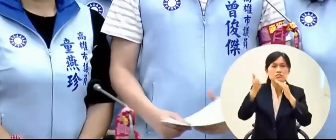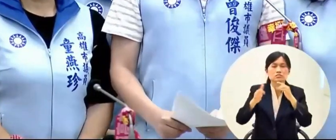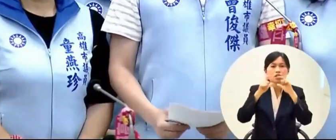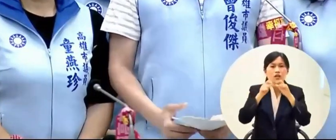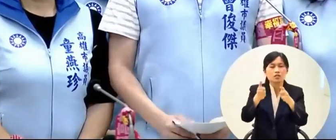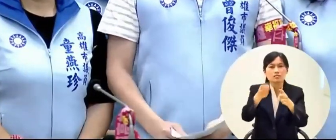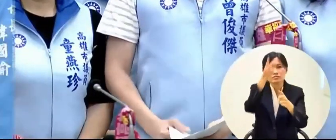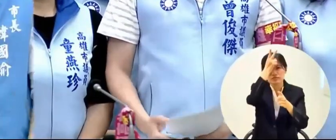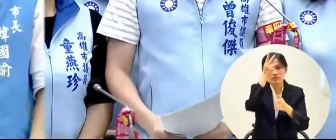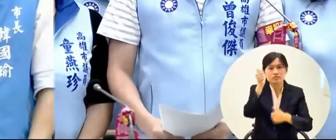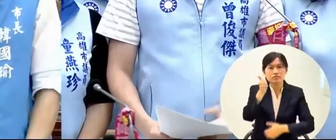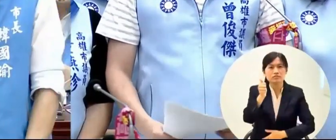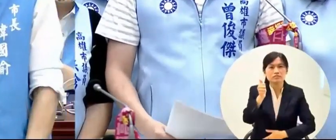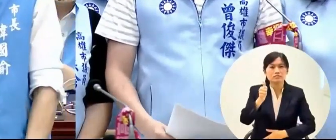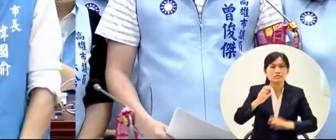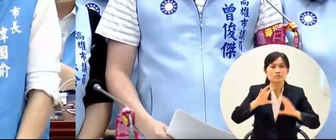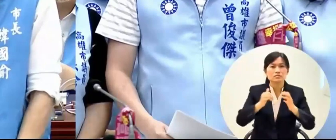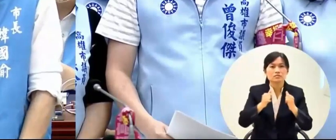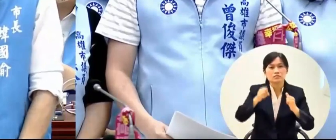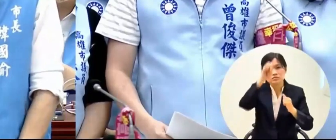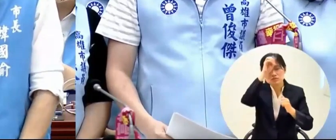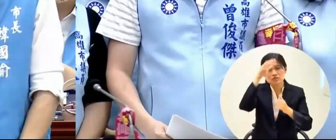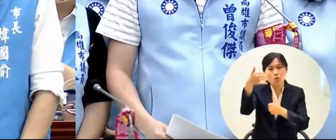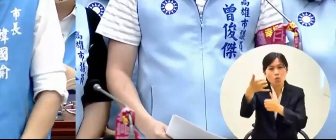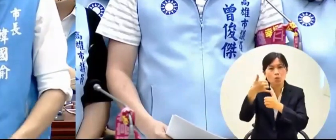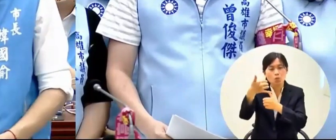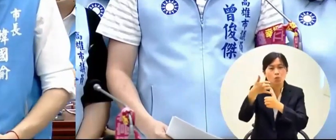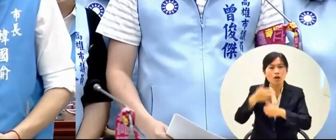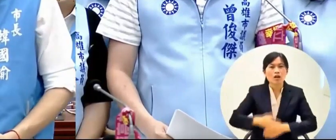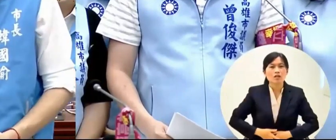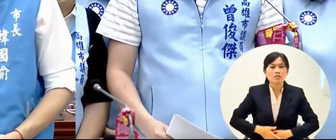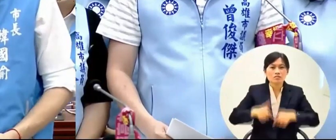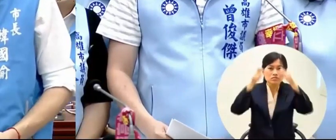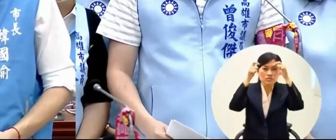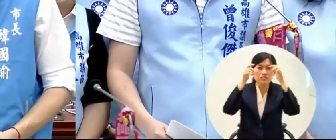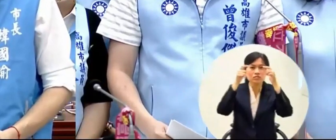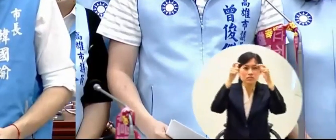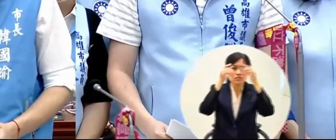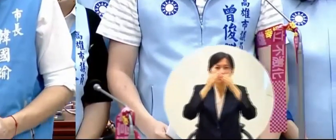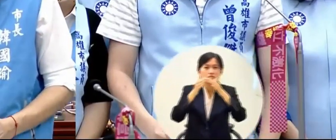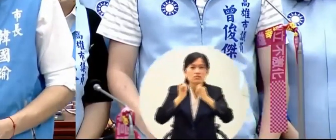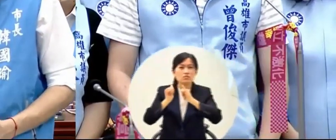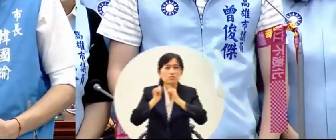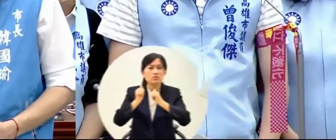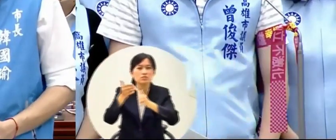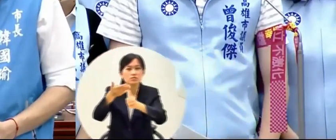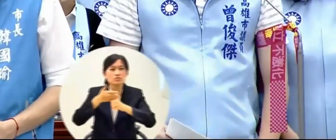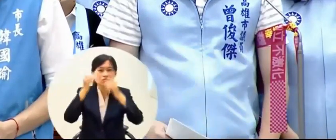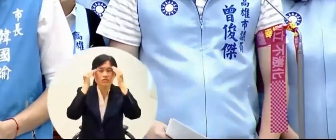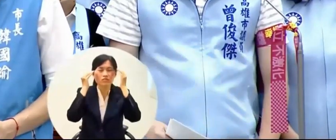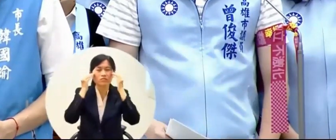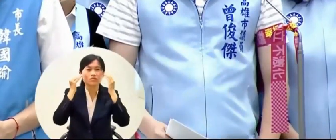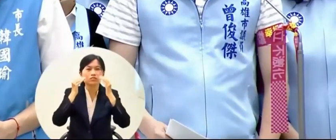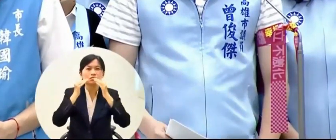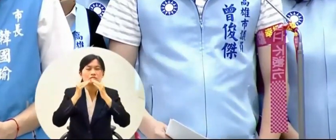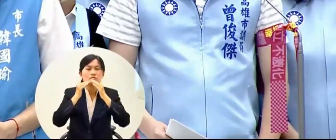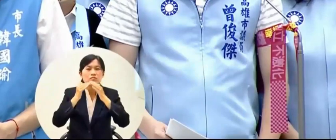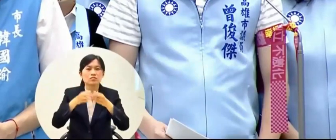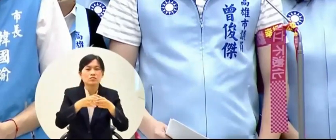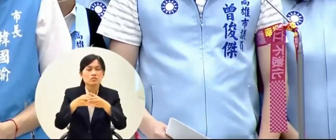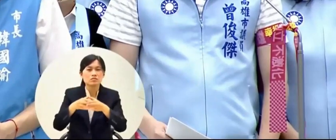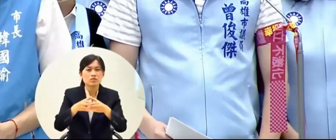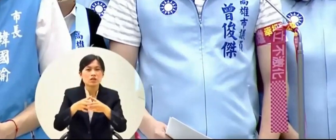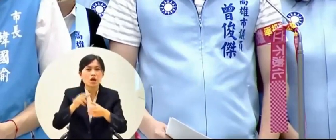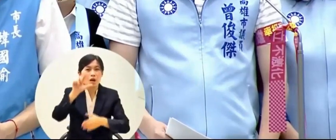曾俊杰议员及国民党党团的咨询，谢谢高雄市市民给韩国瑜团队这样的一个服务的机会。高雄市民